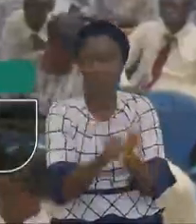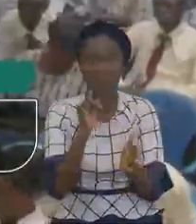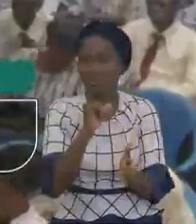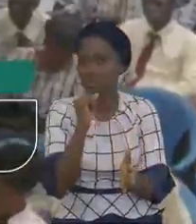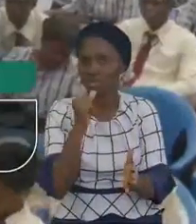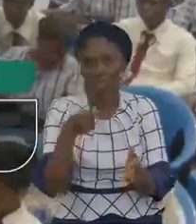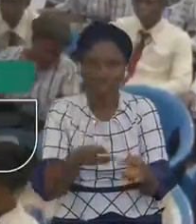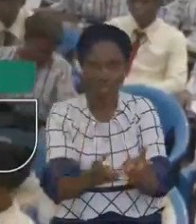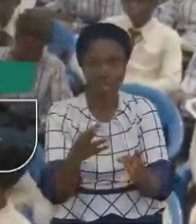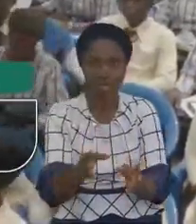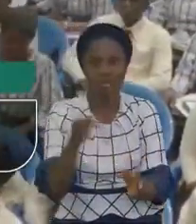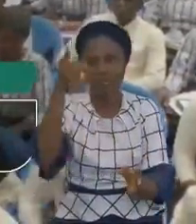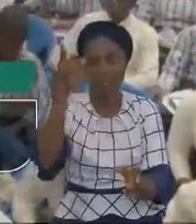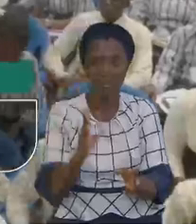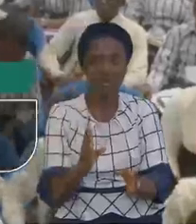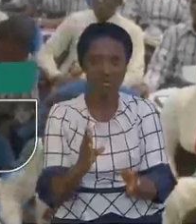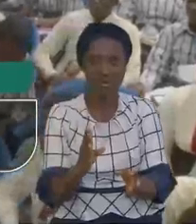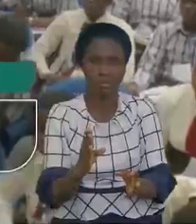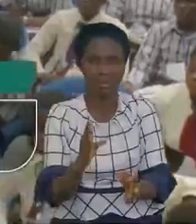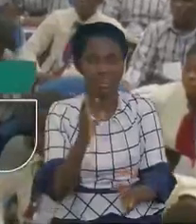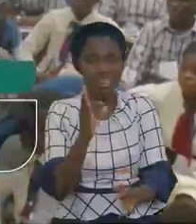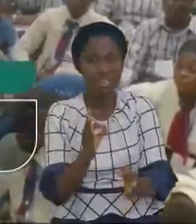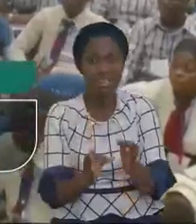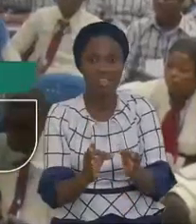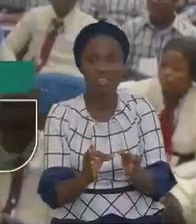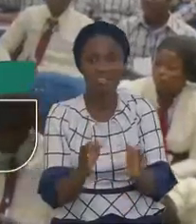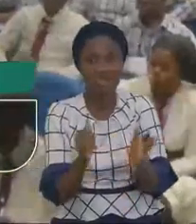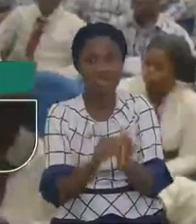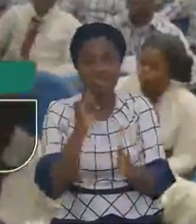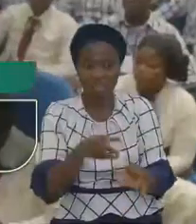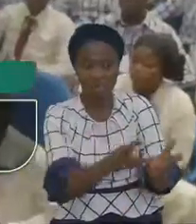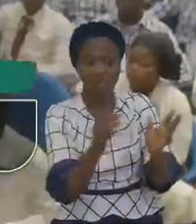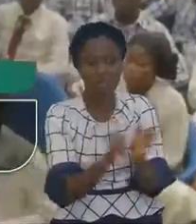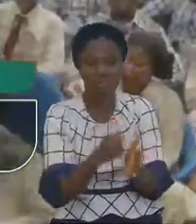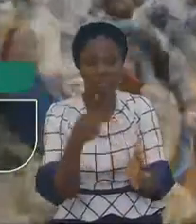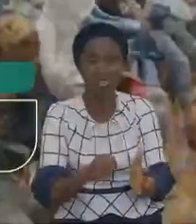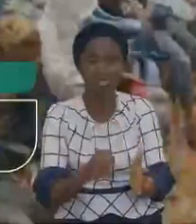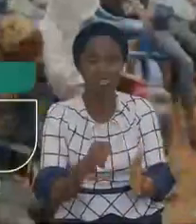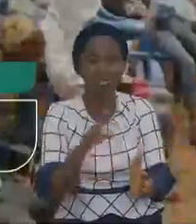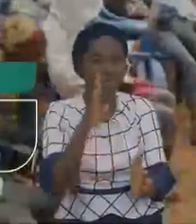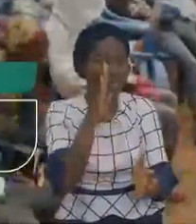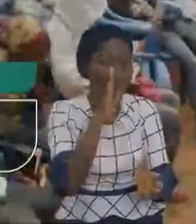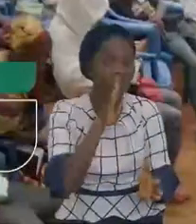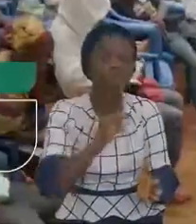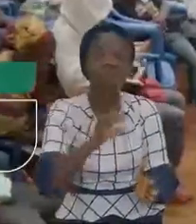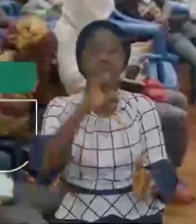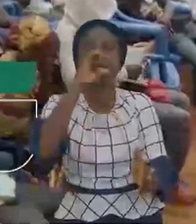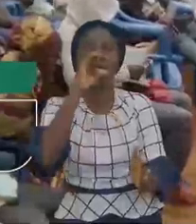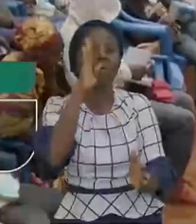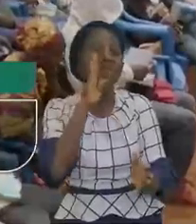Si c'est là où se trouvent les soulards et les malfaiteurs sont là-bas, ce n'est pas la voie du Seigneur.